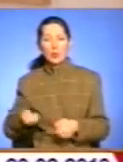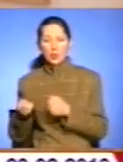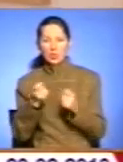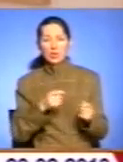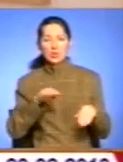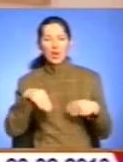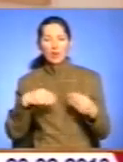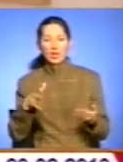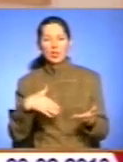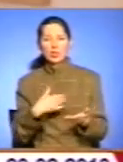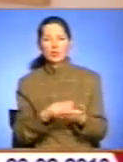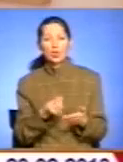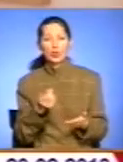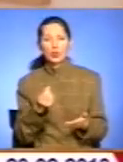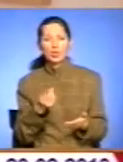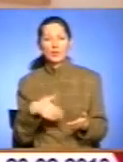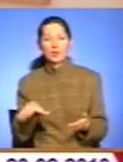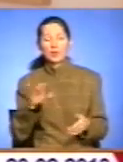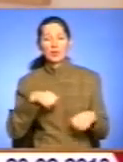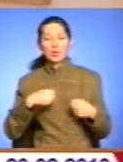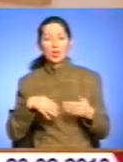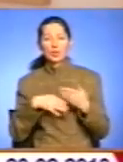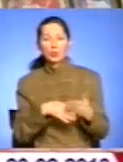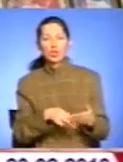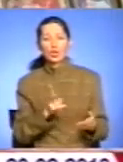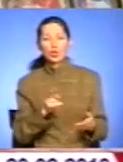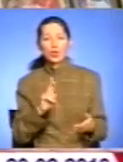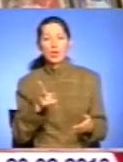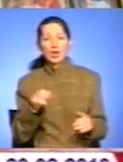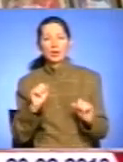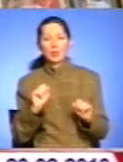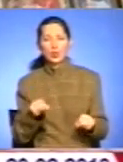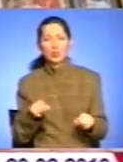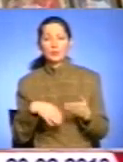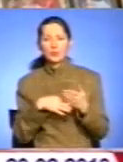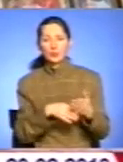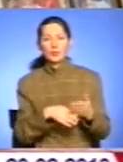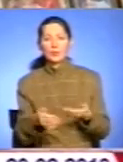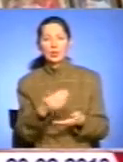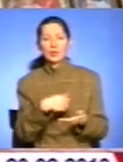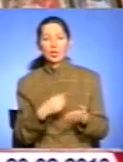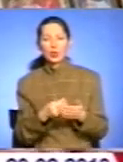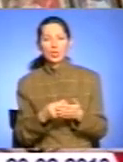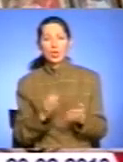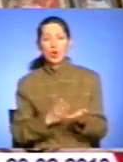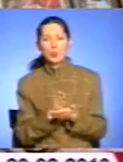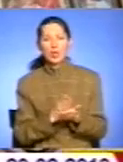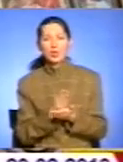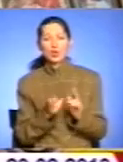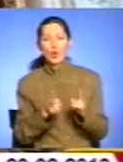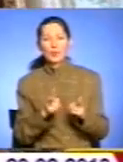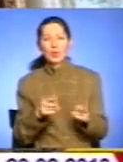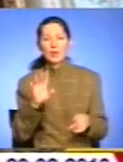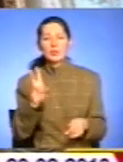віддала свої гроші для Олі. Всі стараються допомогти, хто як може. Допомагають зібрати кошти на операцію і в церквах. Минулого тижня у 3